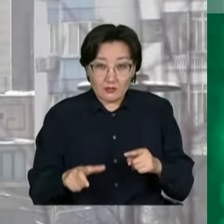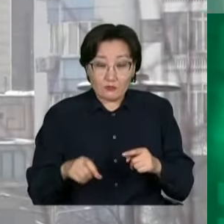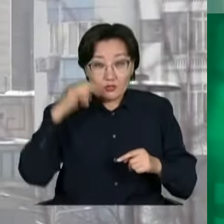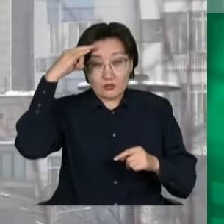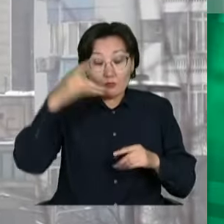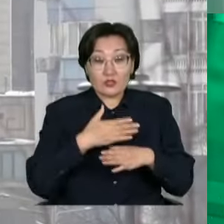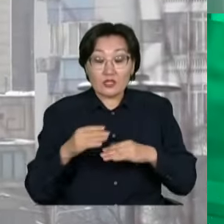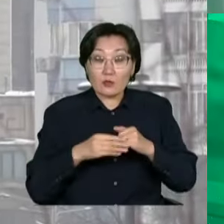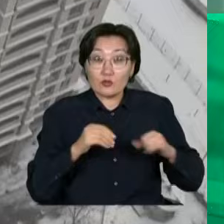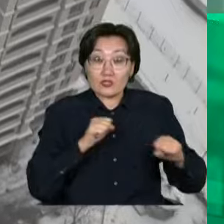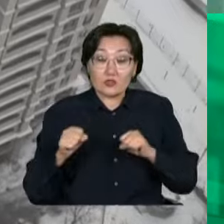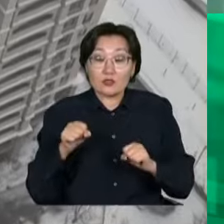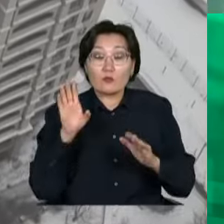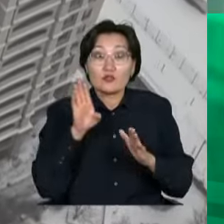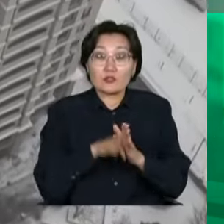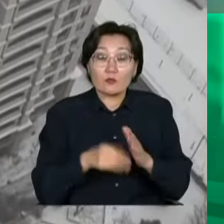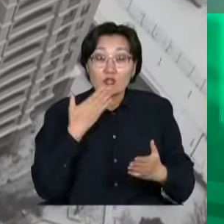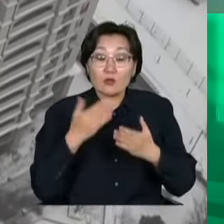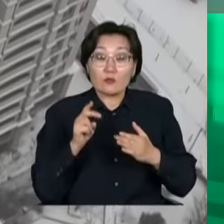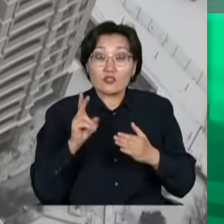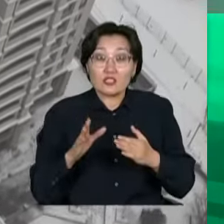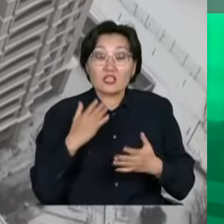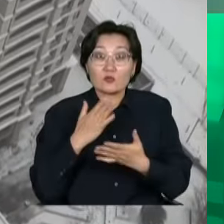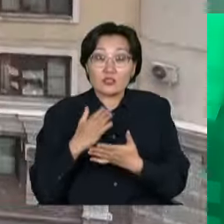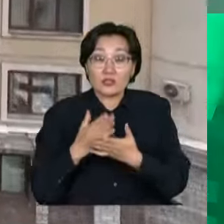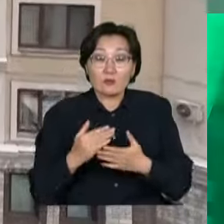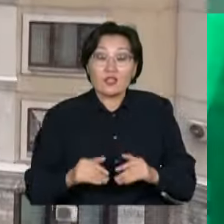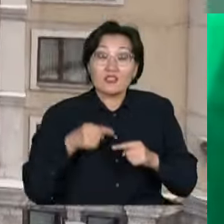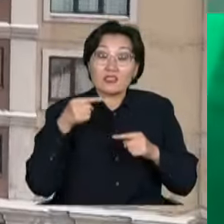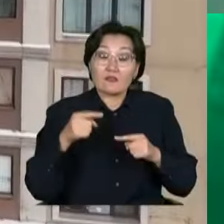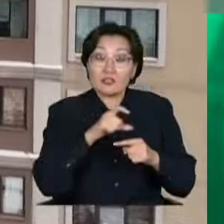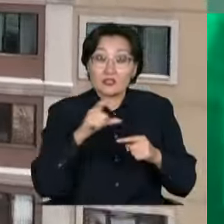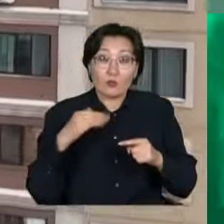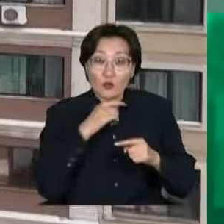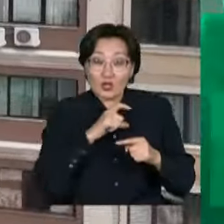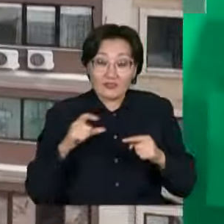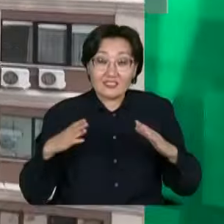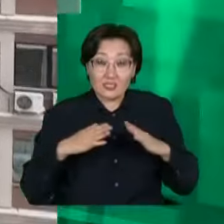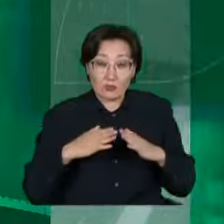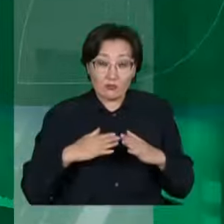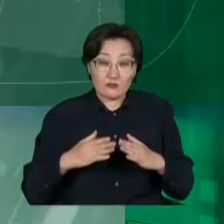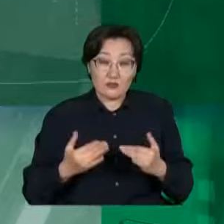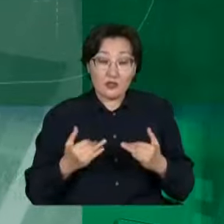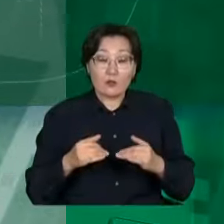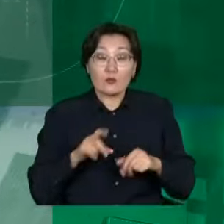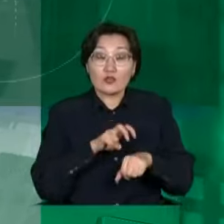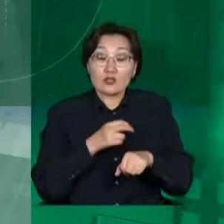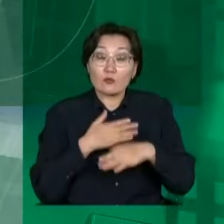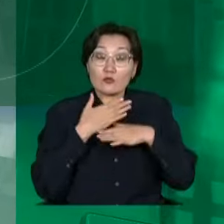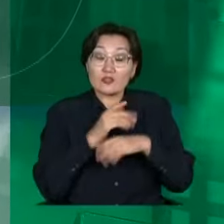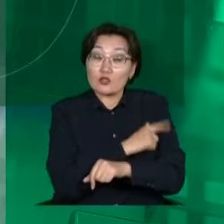Казахстане после землетрясения резко упал спрос на квартиры, расположенные на верхних этажах многоквартирных домов. Медики скорой